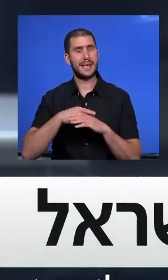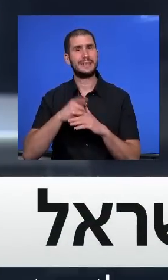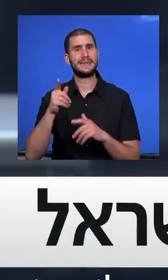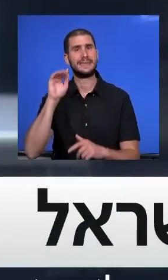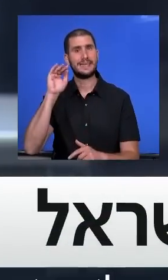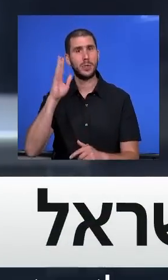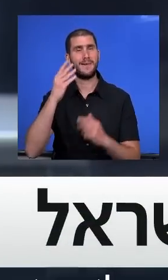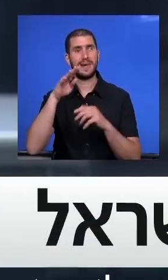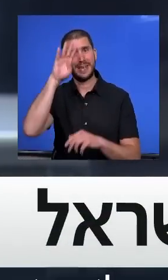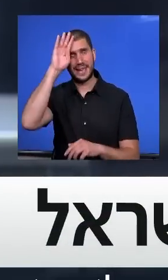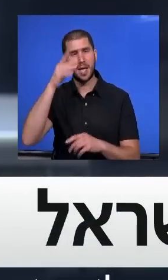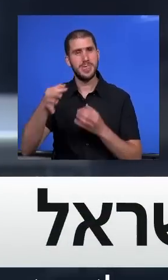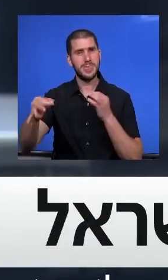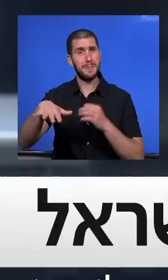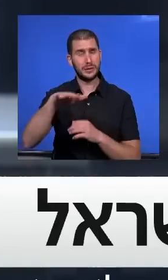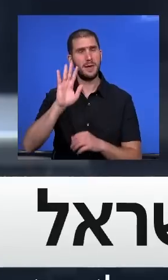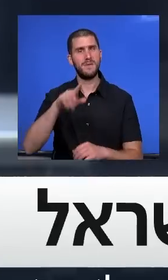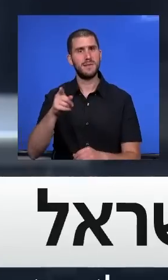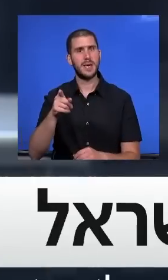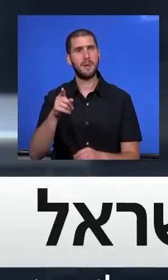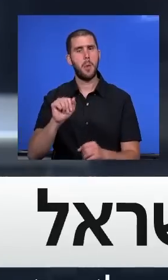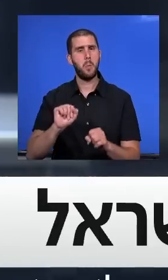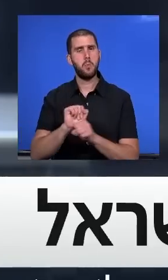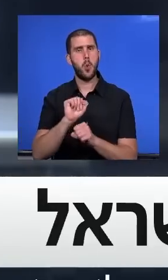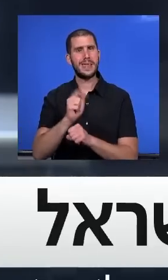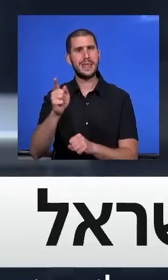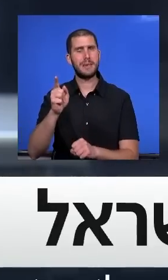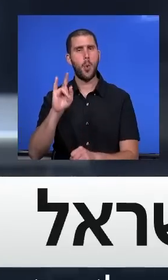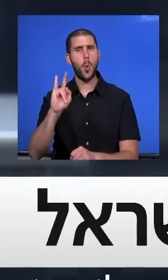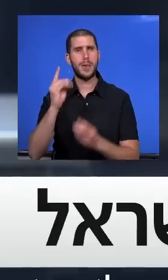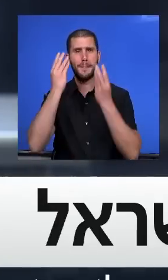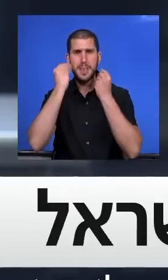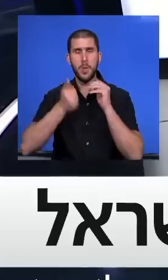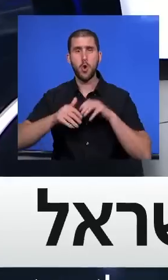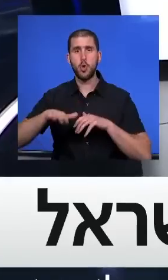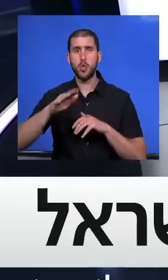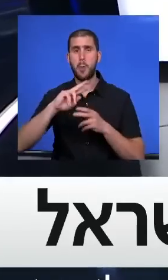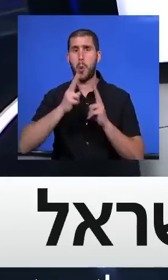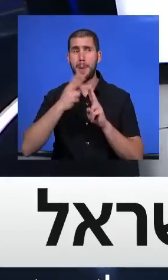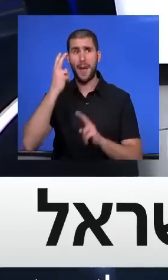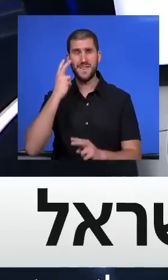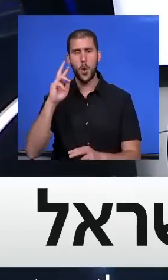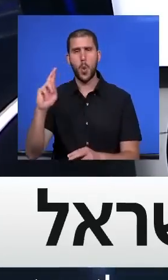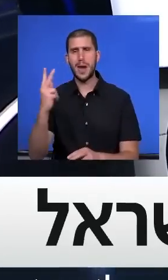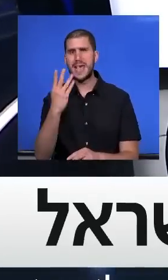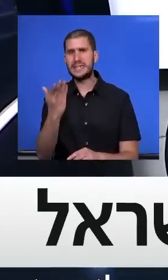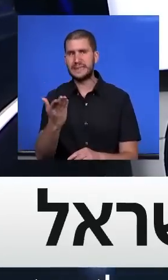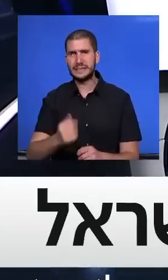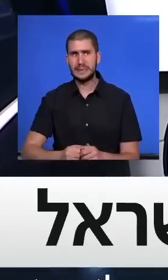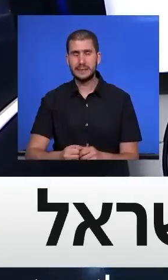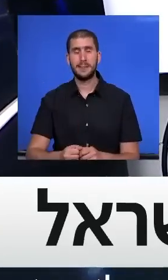לאיראן ושלוחותיה באזור, והפעם למורדים החות'ים בתימן, וראש תחום העולם הערבי רועי קייס, אנחנו אליך,